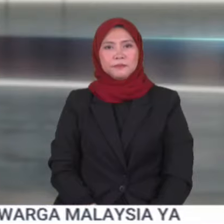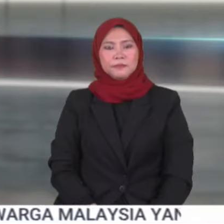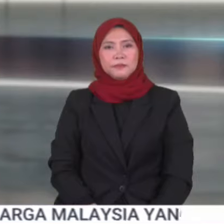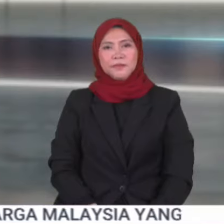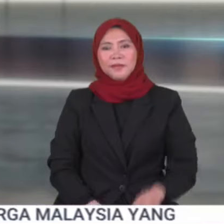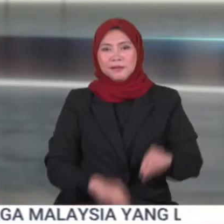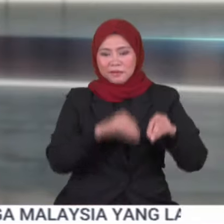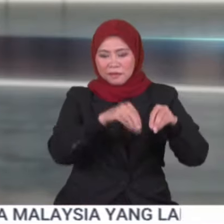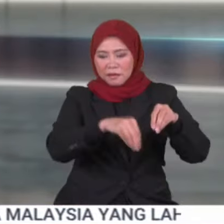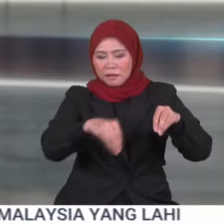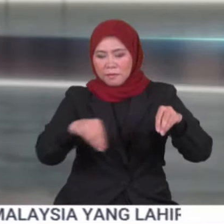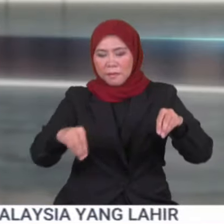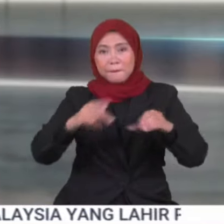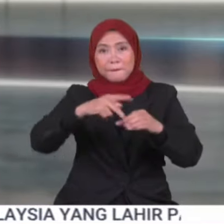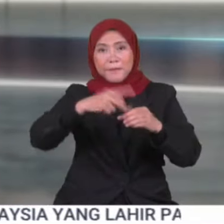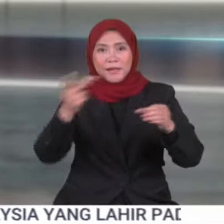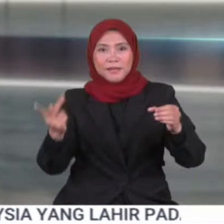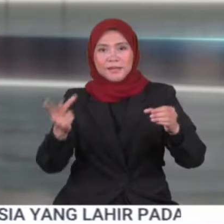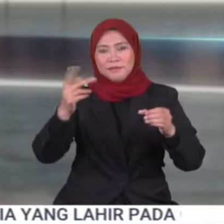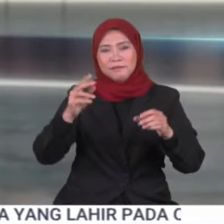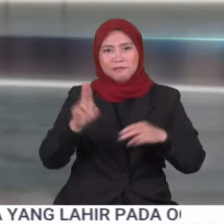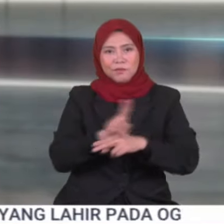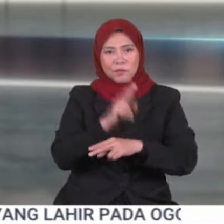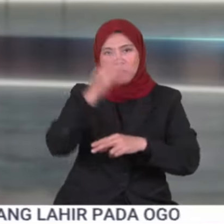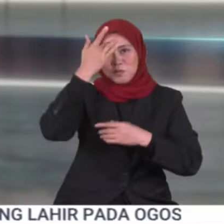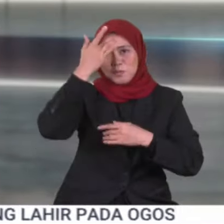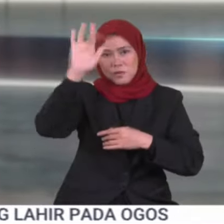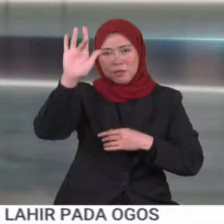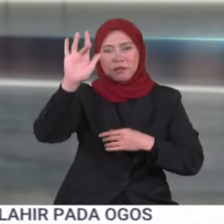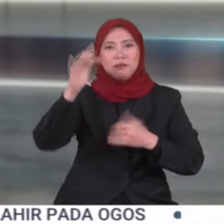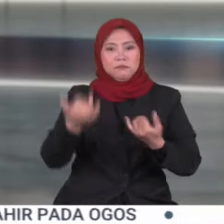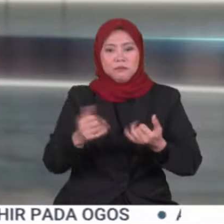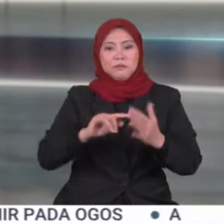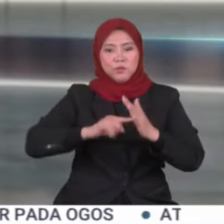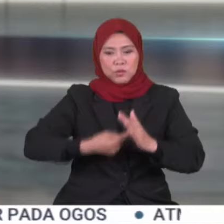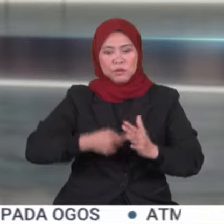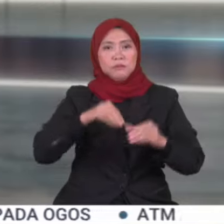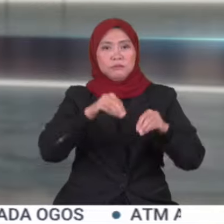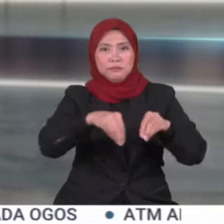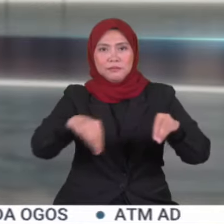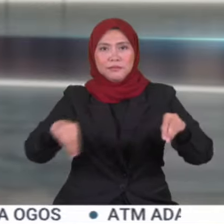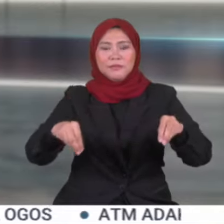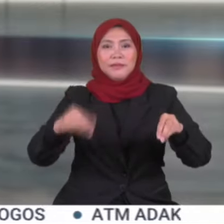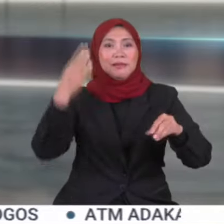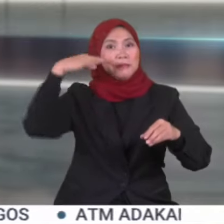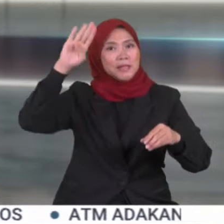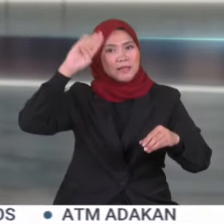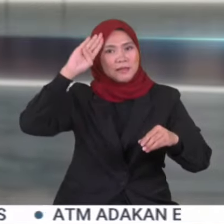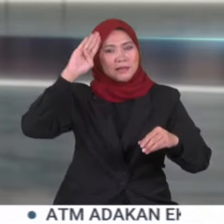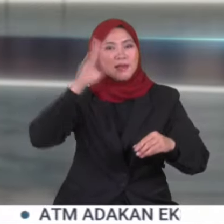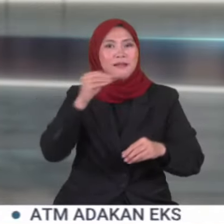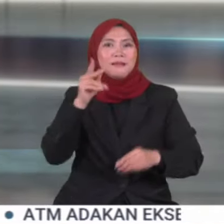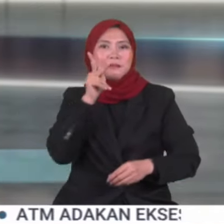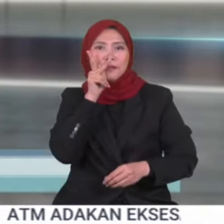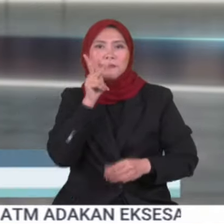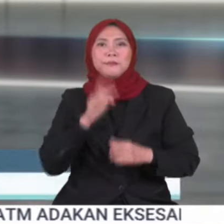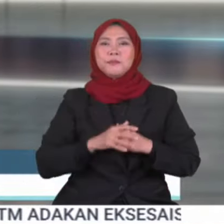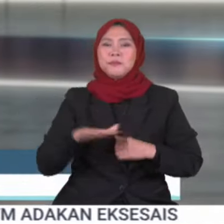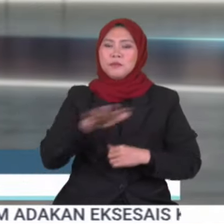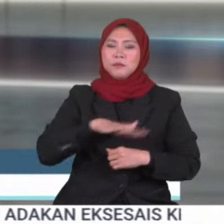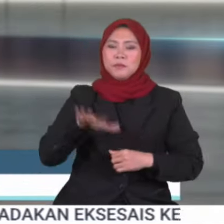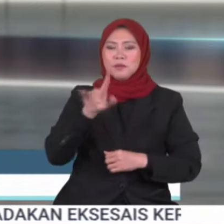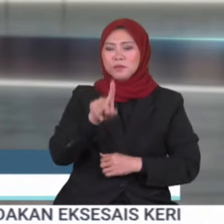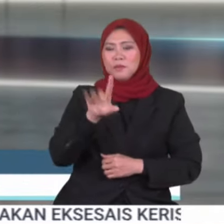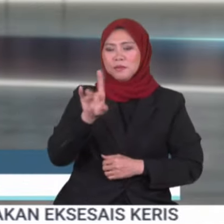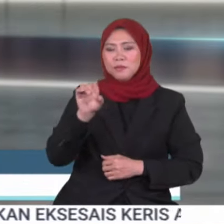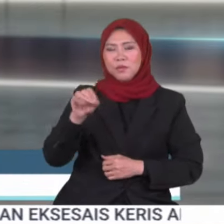Tanaman padi menerusi projek Smart SBB mula dituai di Simpang 4 Perlis dan Air Hitam Kedah. Meliputi keluasan hampir